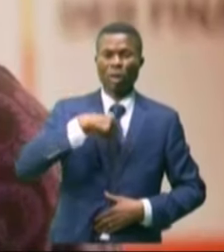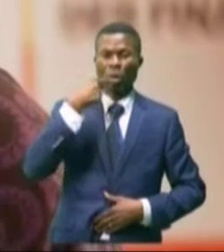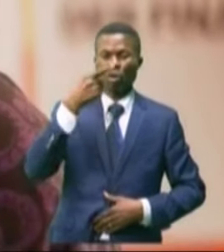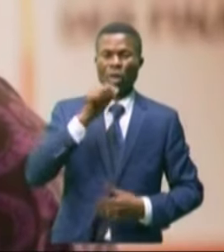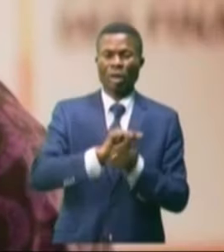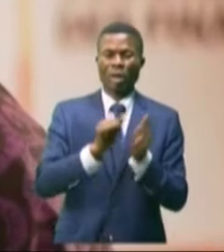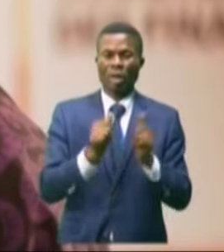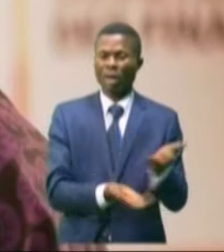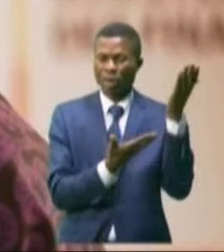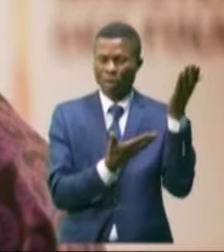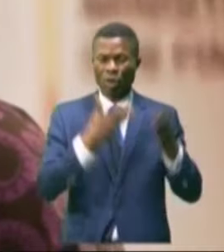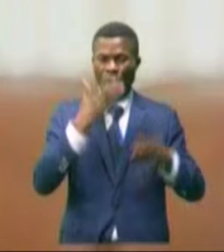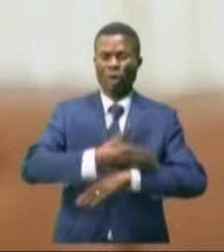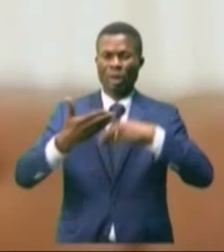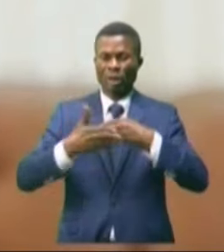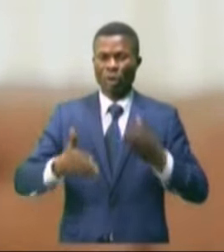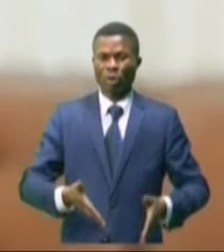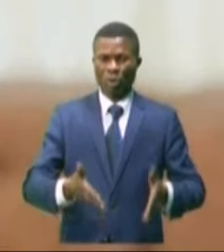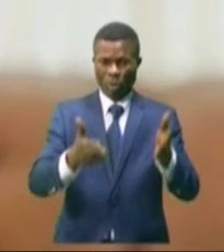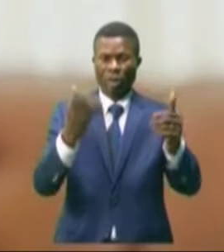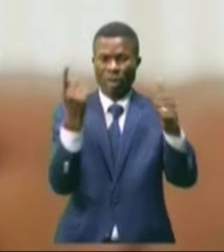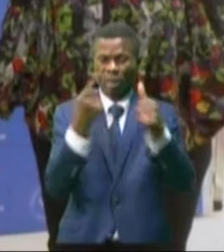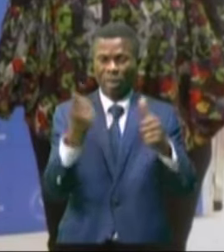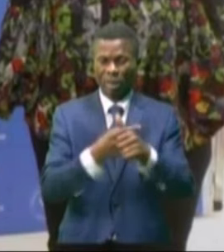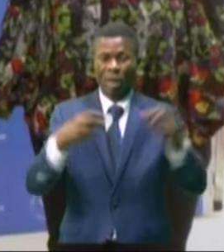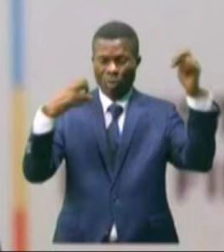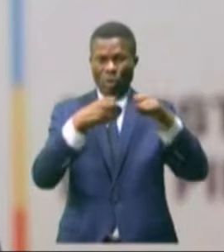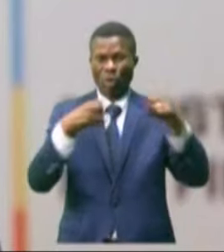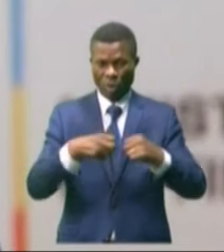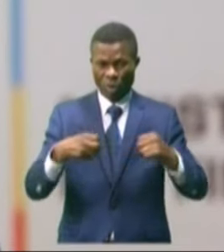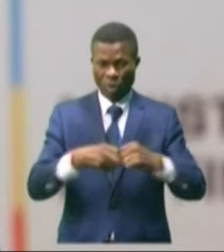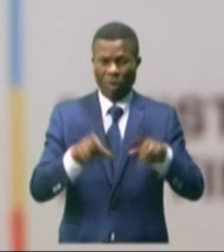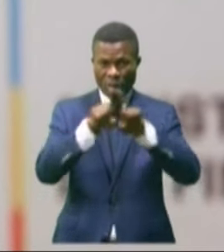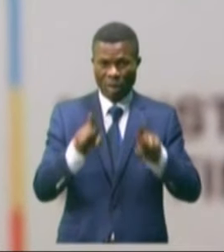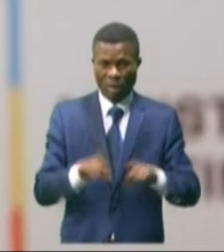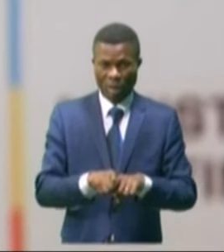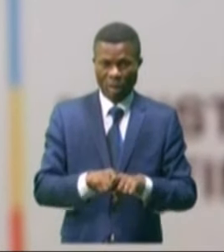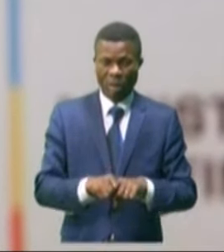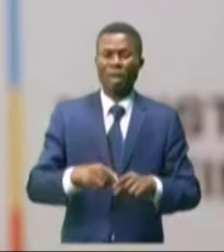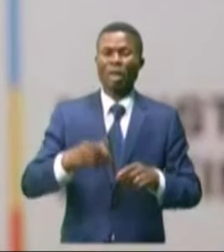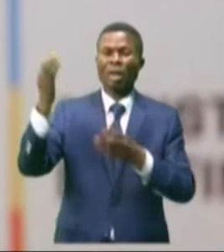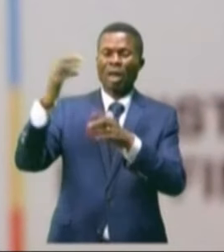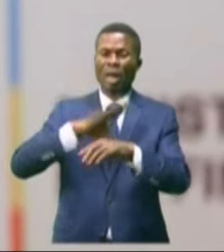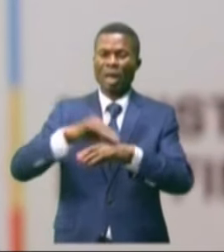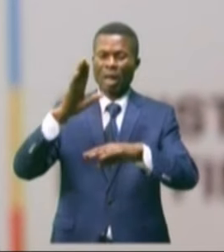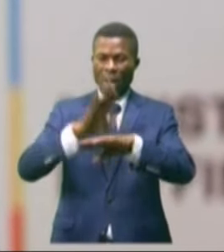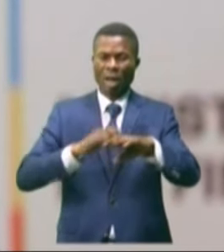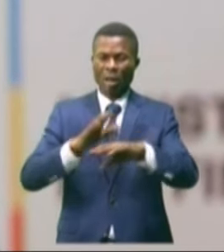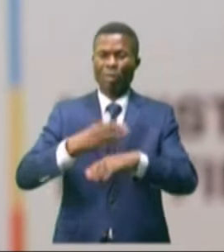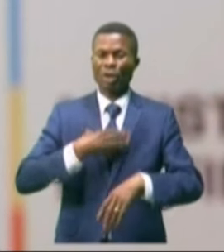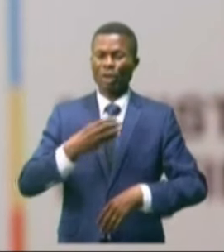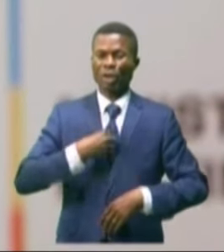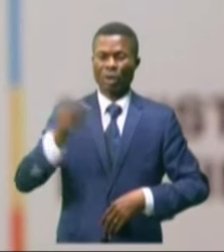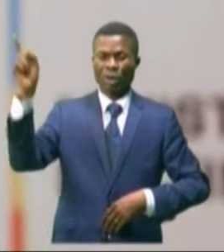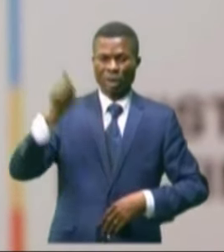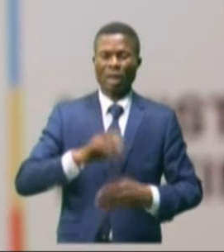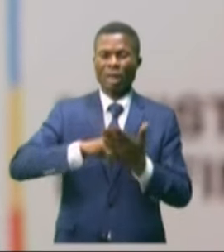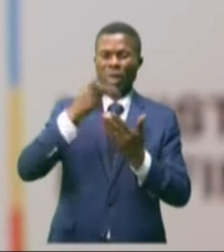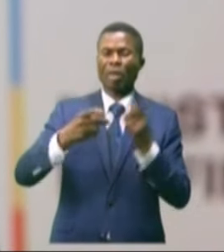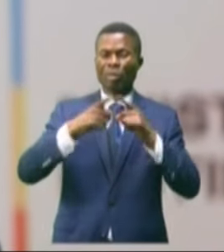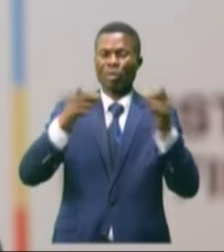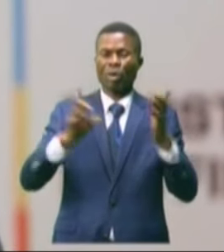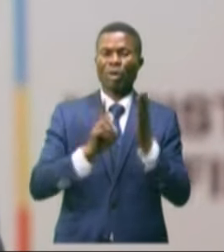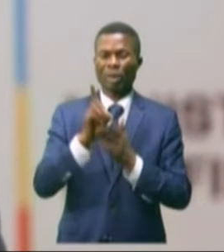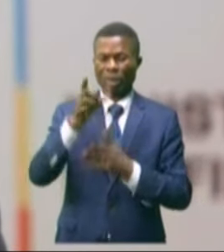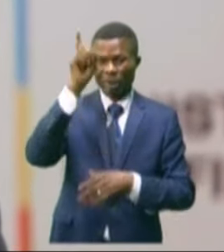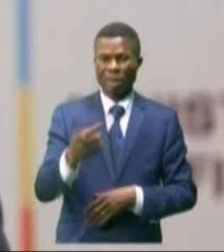l'importance de l'infrastructure, surtout de l'énergie, mais aussi l'investissement dans la structuration du grand programme de